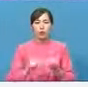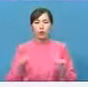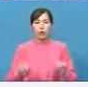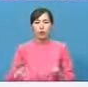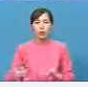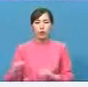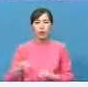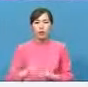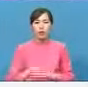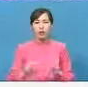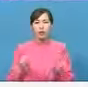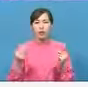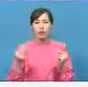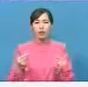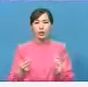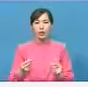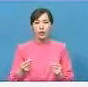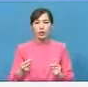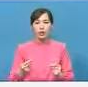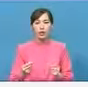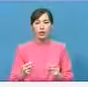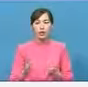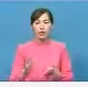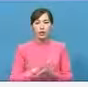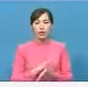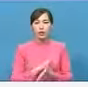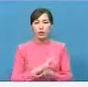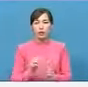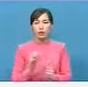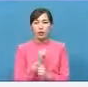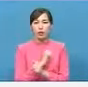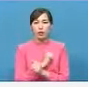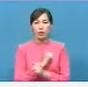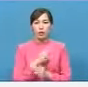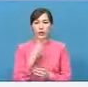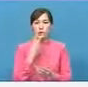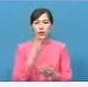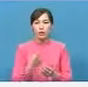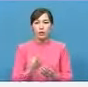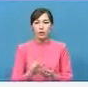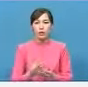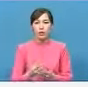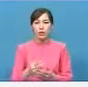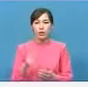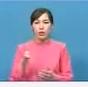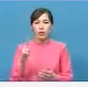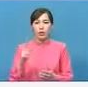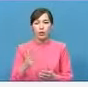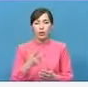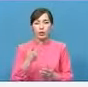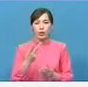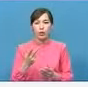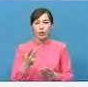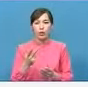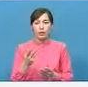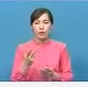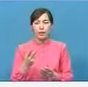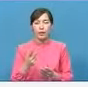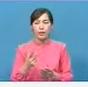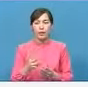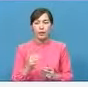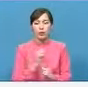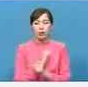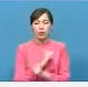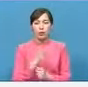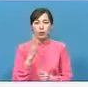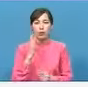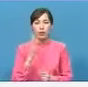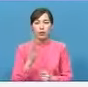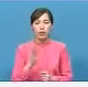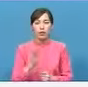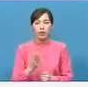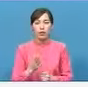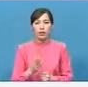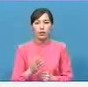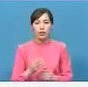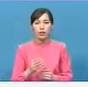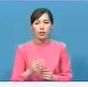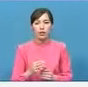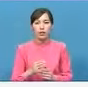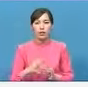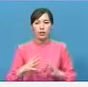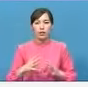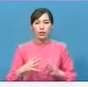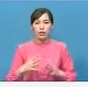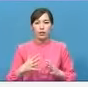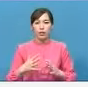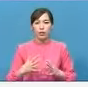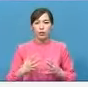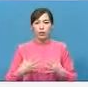тегін демалдыруды көздеп отырмыз. 3 ауысымда сол жерде балдар демалады. Оның негізінен сол тұрмысы төмен отбасылар,